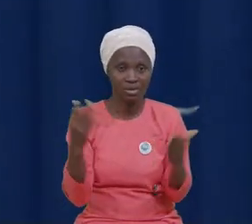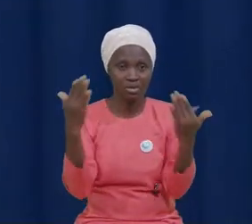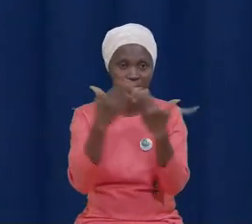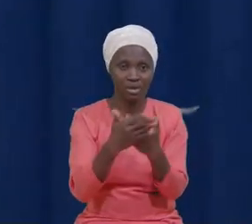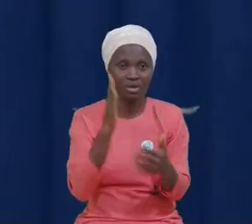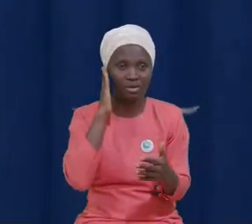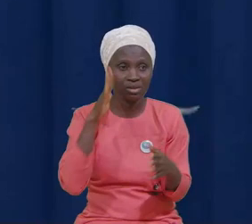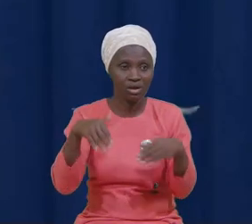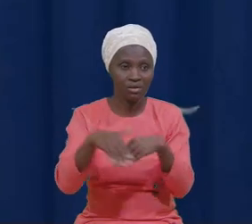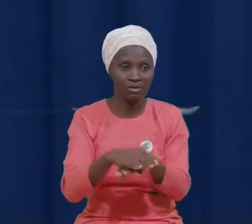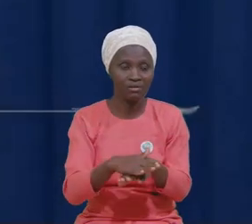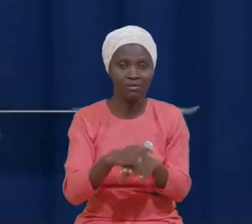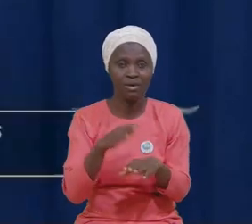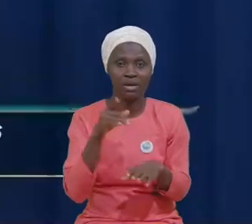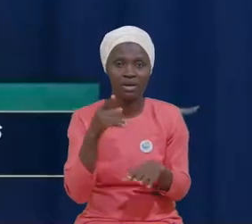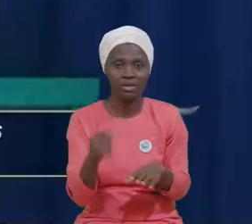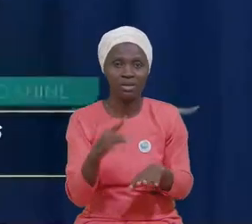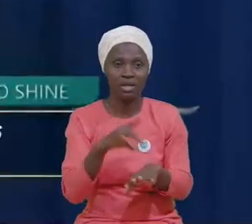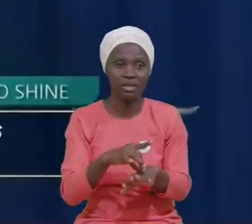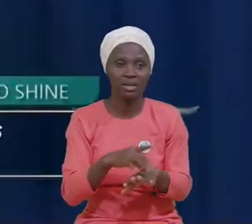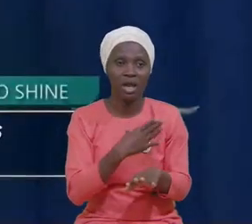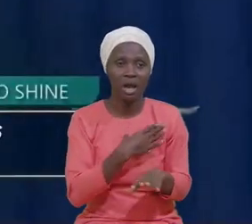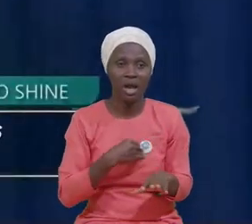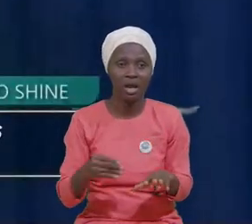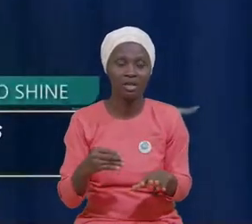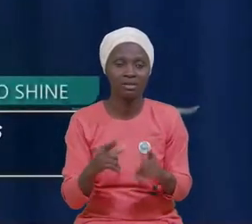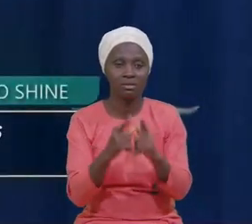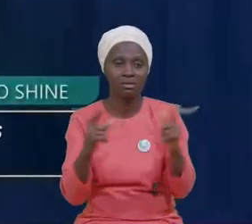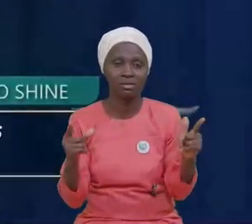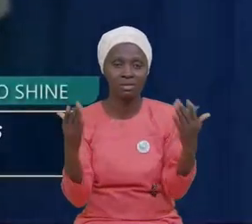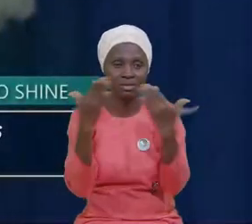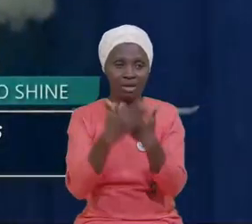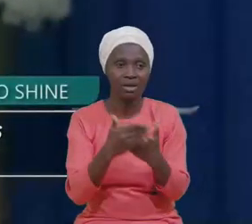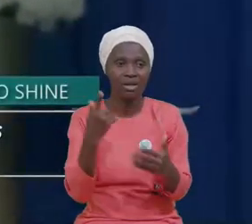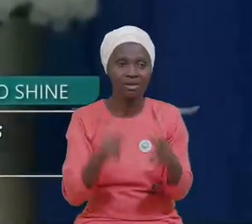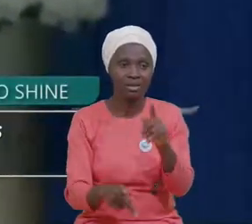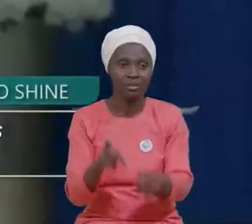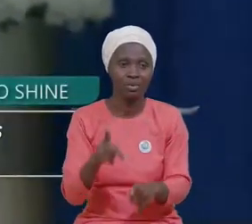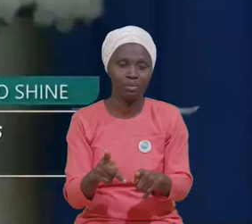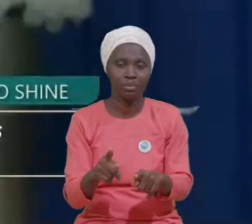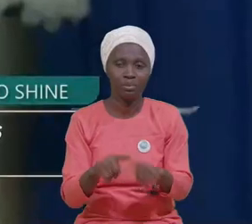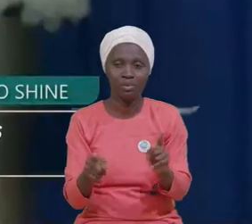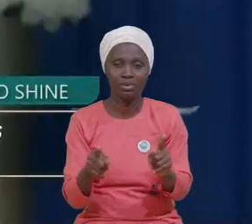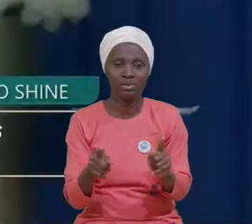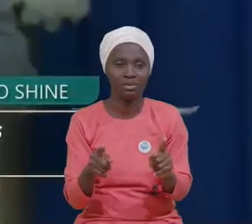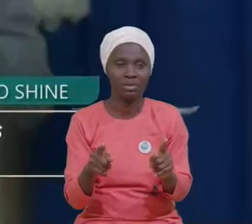ténèbres couvrent la terre et l'obscurité les peuples.